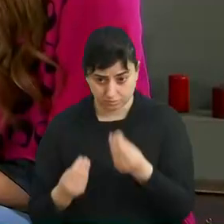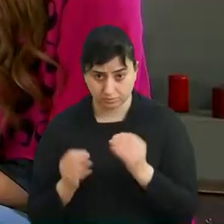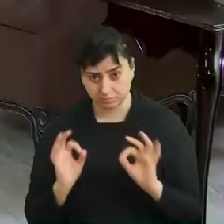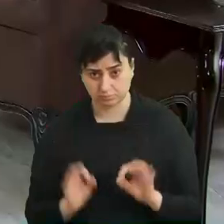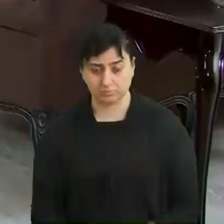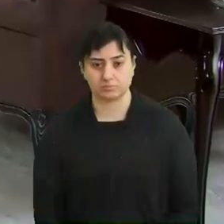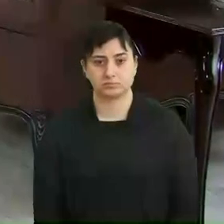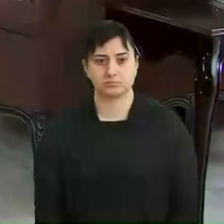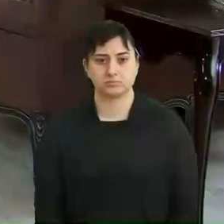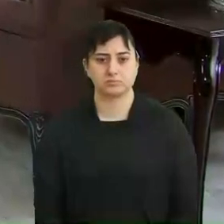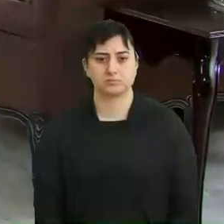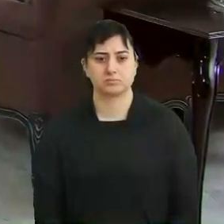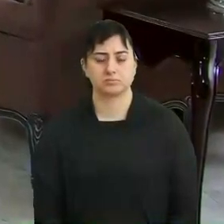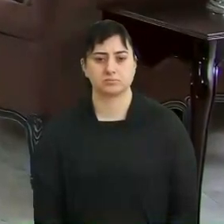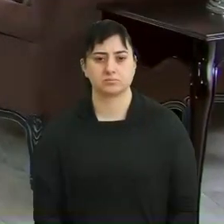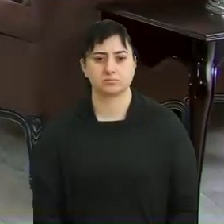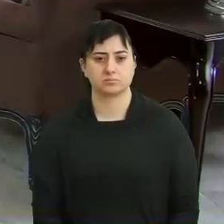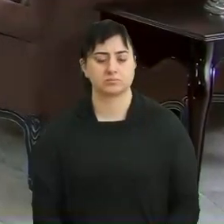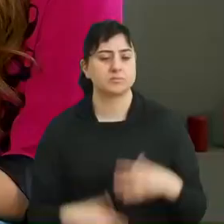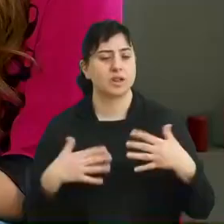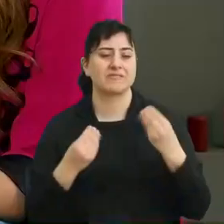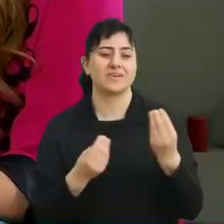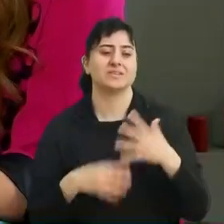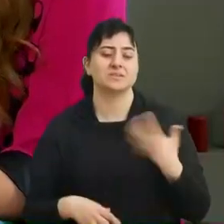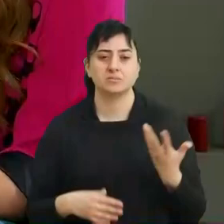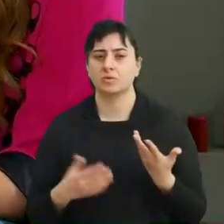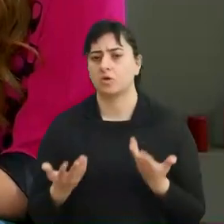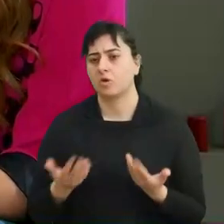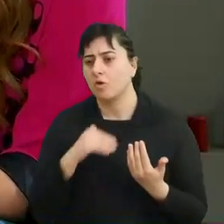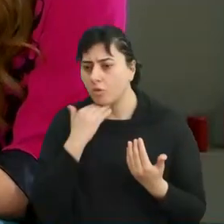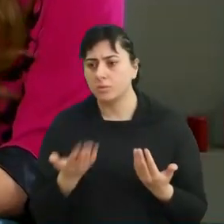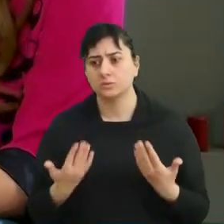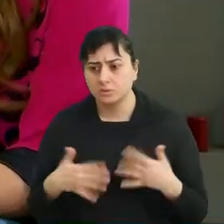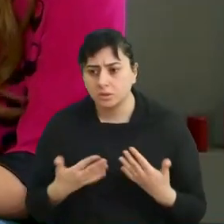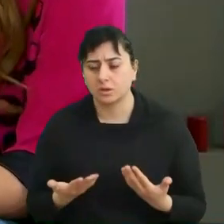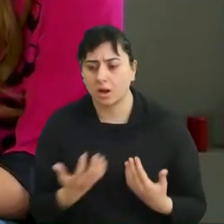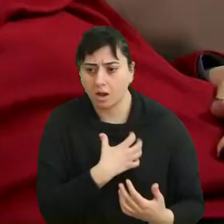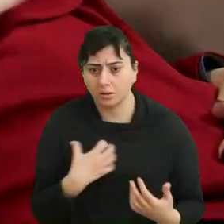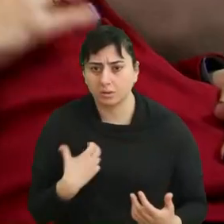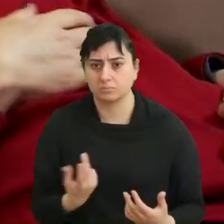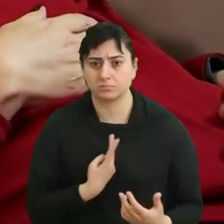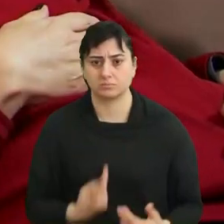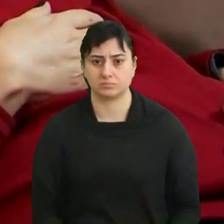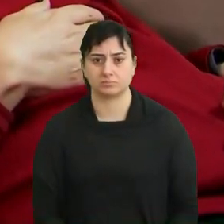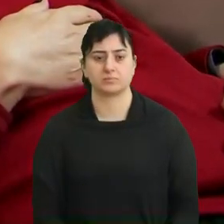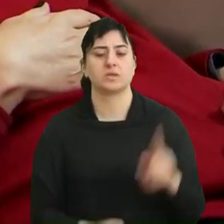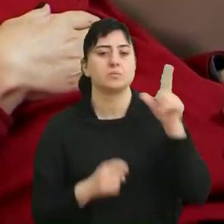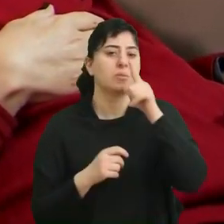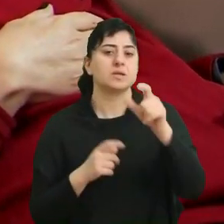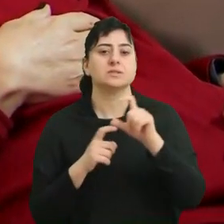demek ki. Yani sizi de telaşlandırdım yavrum. Anneciğim ya nasıl telaş etmeyelim? Yani...